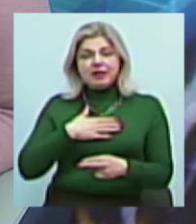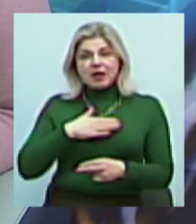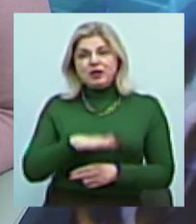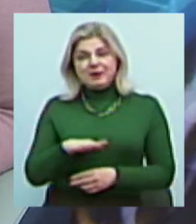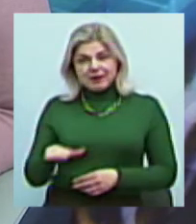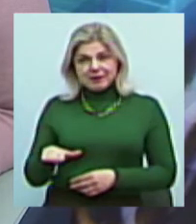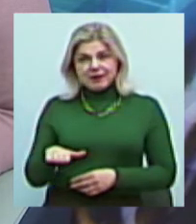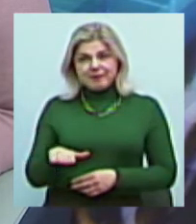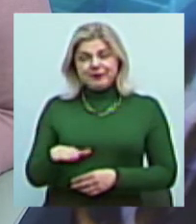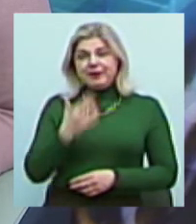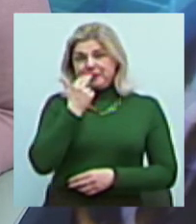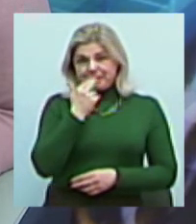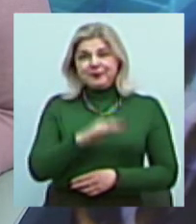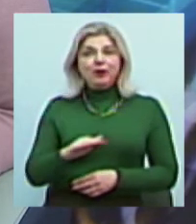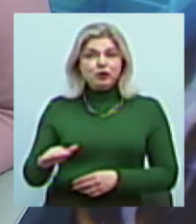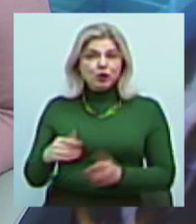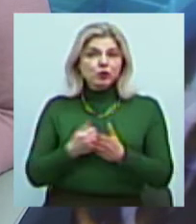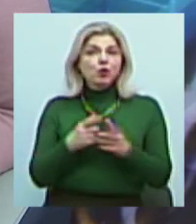да, дошкільнятам, і